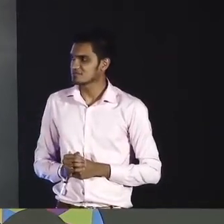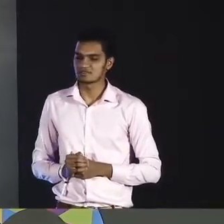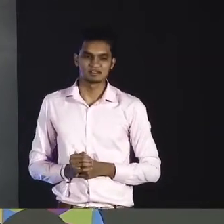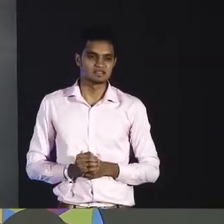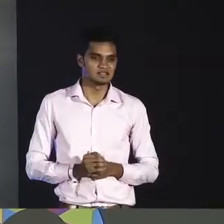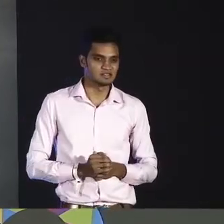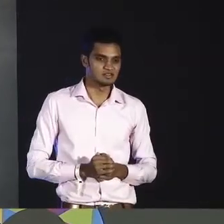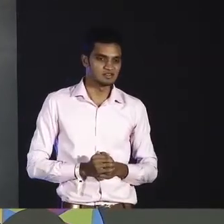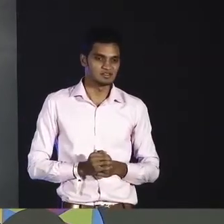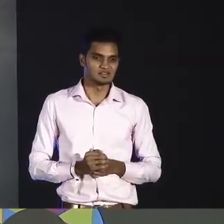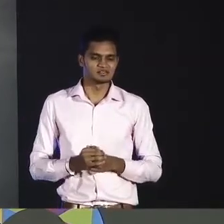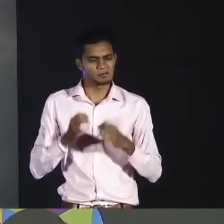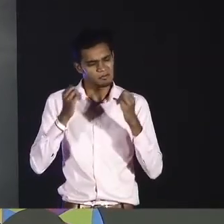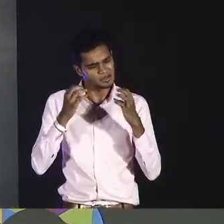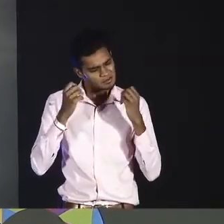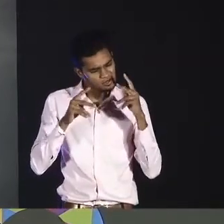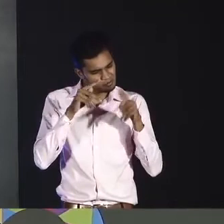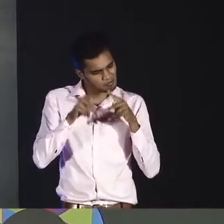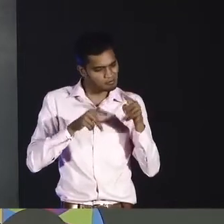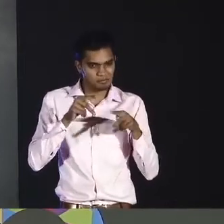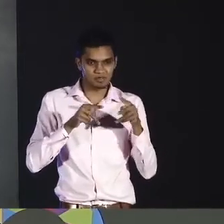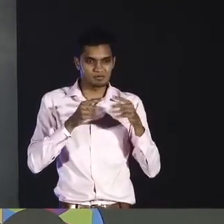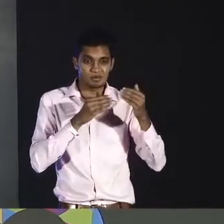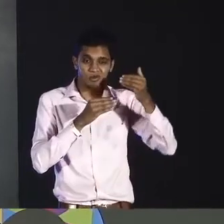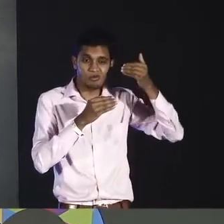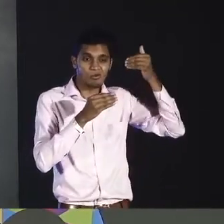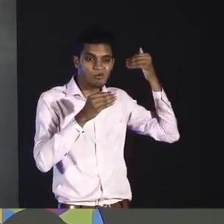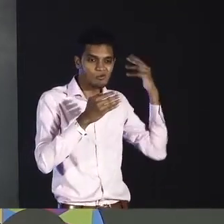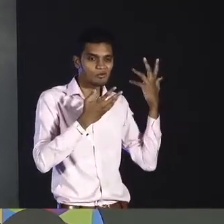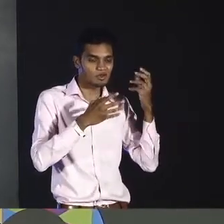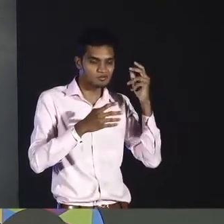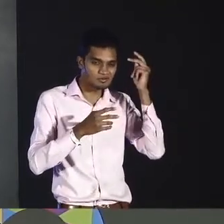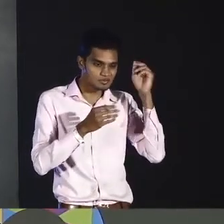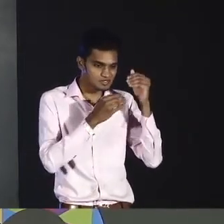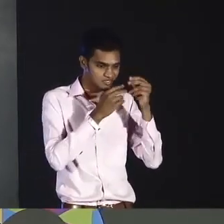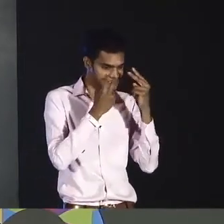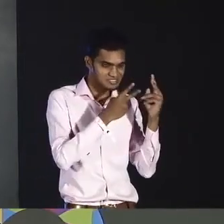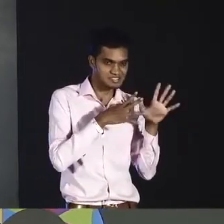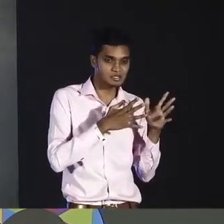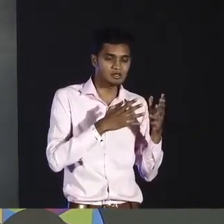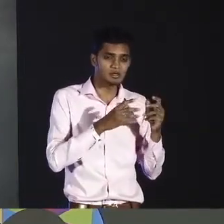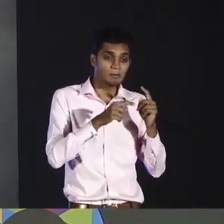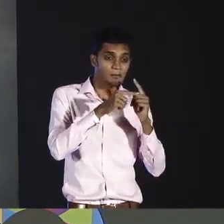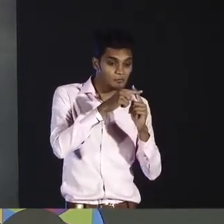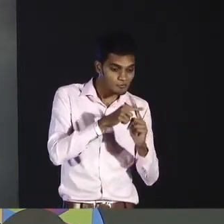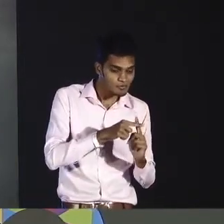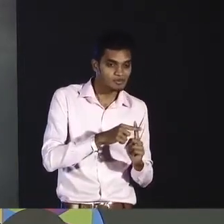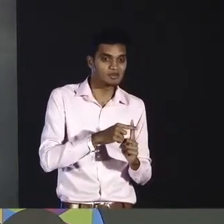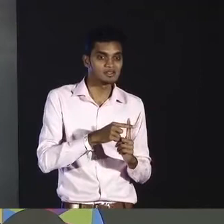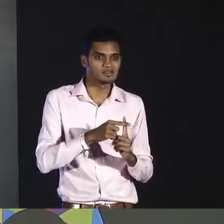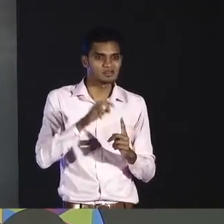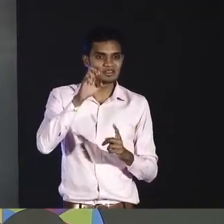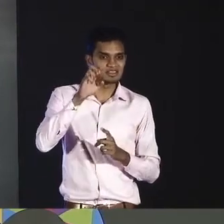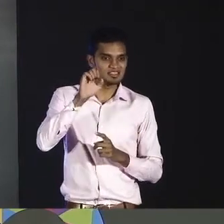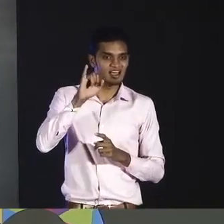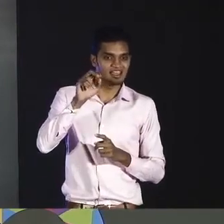विद एग्जाम्पल्स ऑफ पीपल हु हैव मेड पॉजिटिव अजम्पशंस अबाउट पीपल एंड दे हैड टर्न्ड देयर लाइफ व्हाट वॉज एल्बर्ट आइंस्टाइन टिल ही वॉज 12